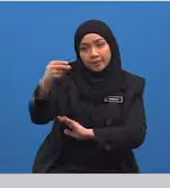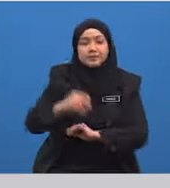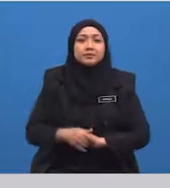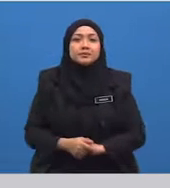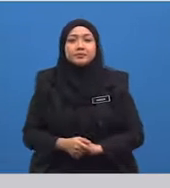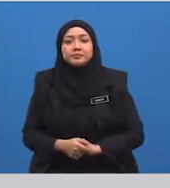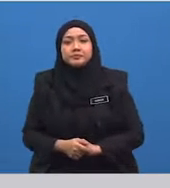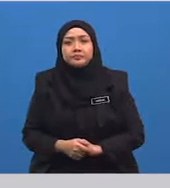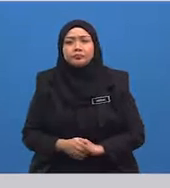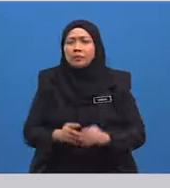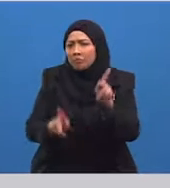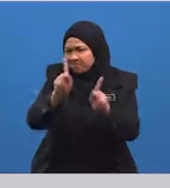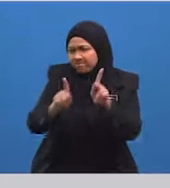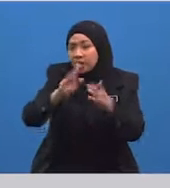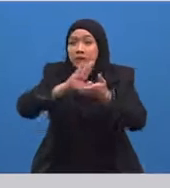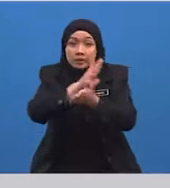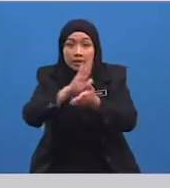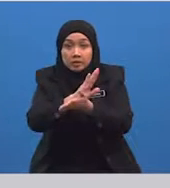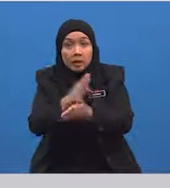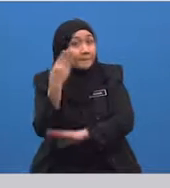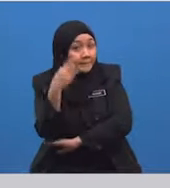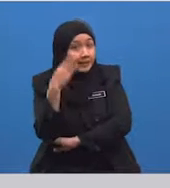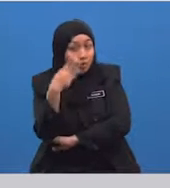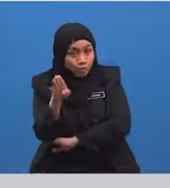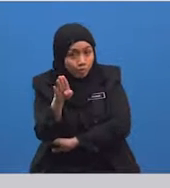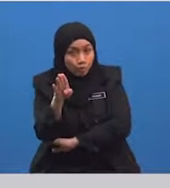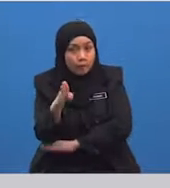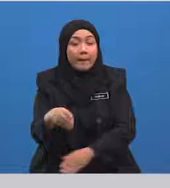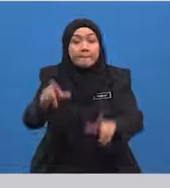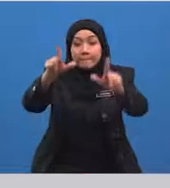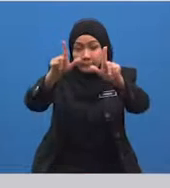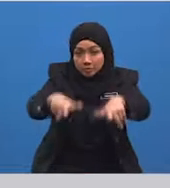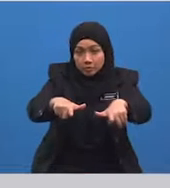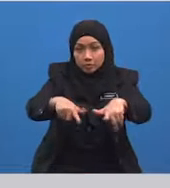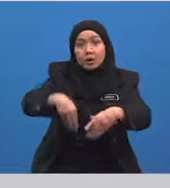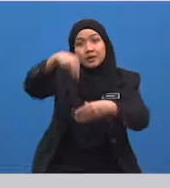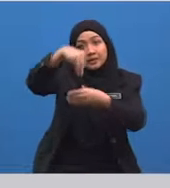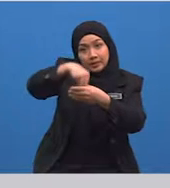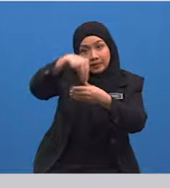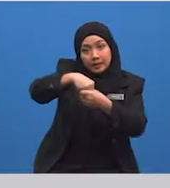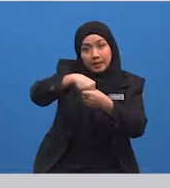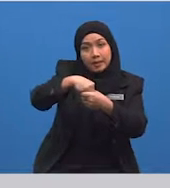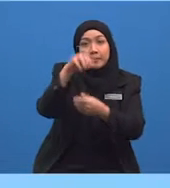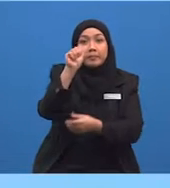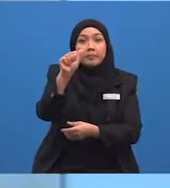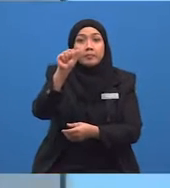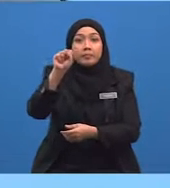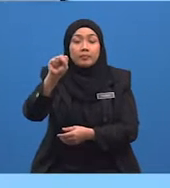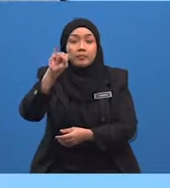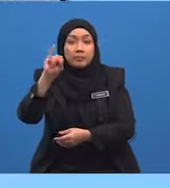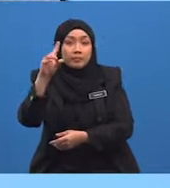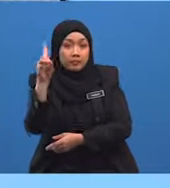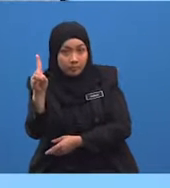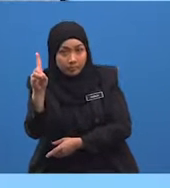Jika kertas litmus biru diletakkan ke dalam asid etanoid glasial, warna